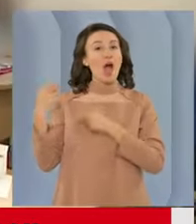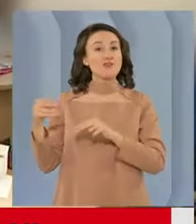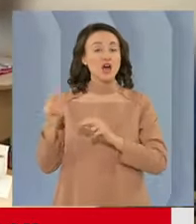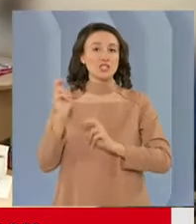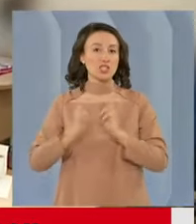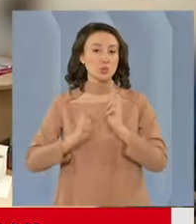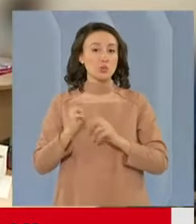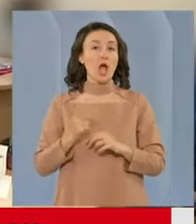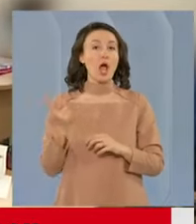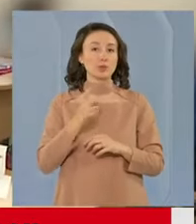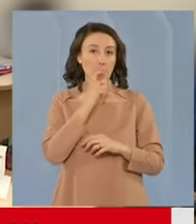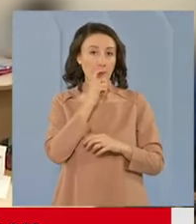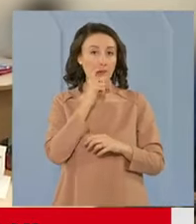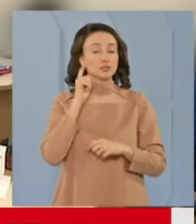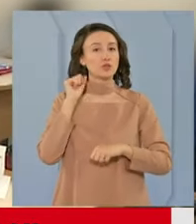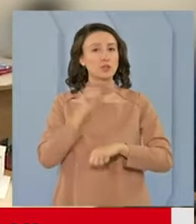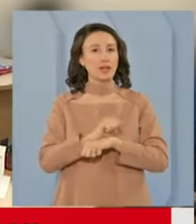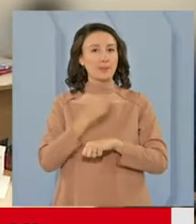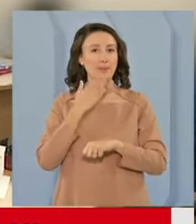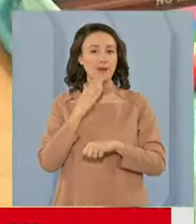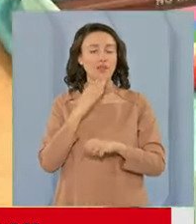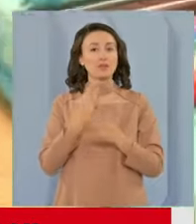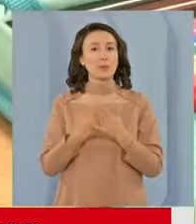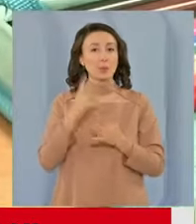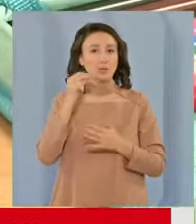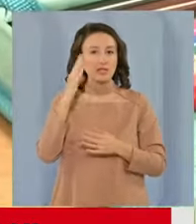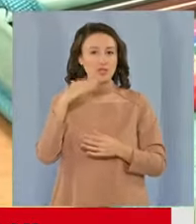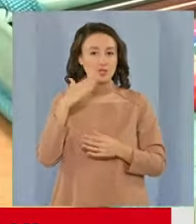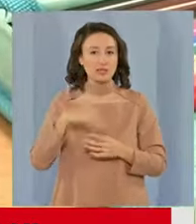instituției. Cei doi bărbați au fost arestați preventiv pentru 30 de zile.